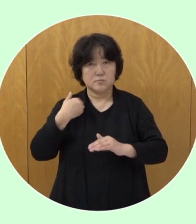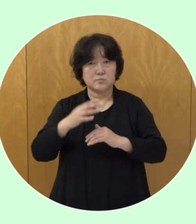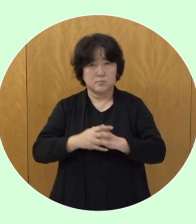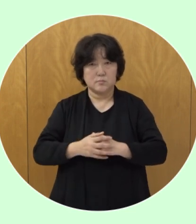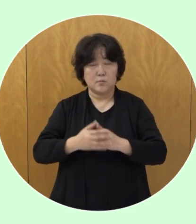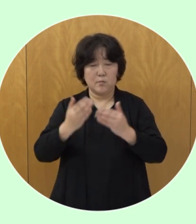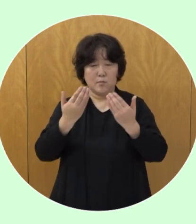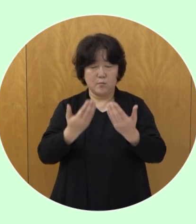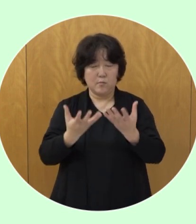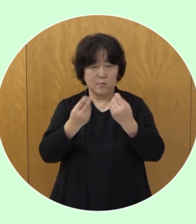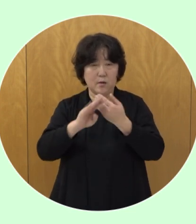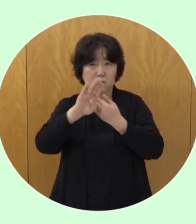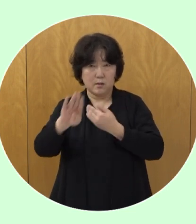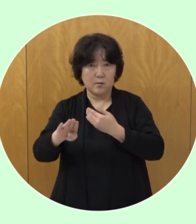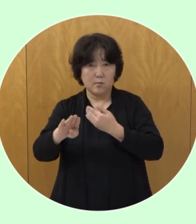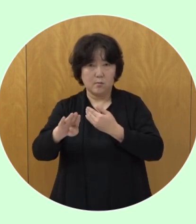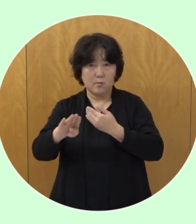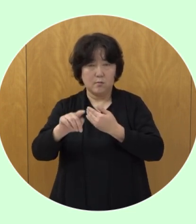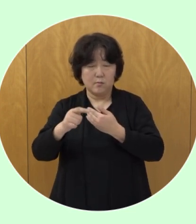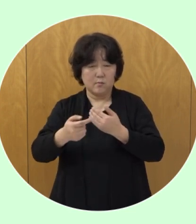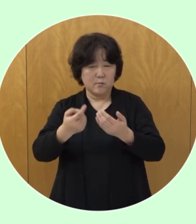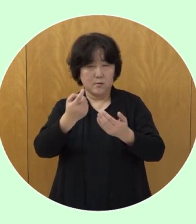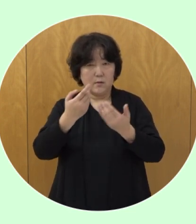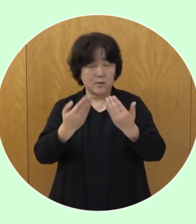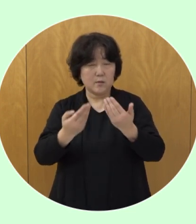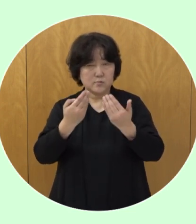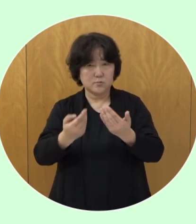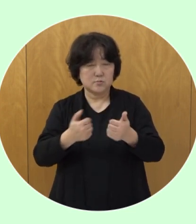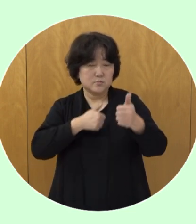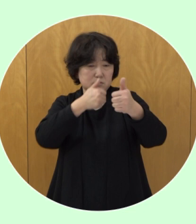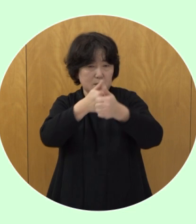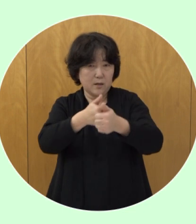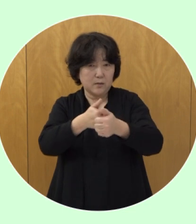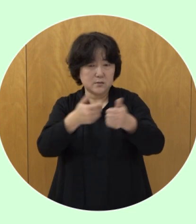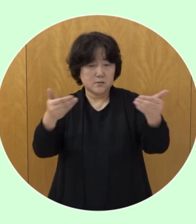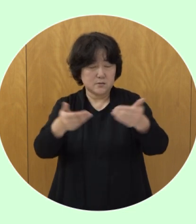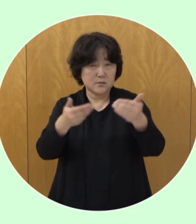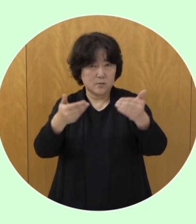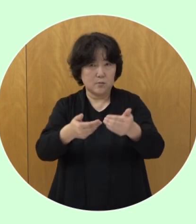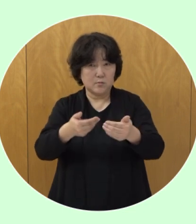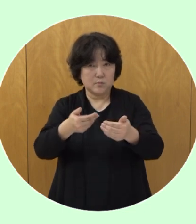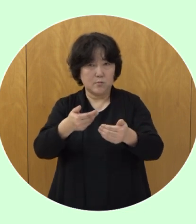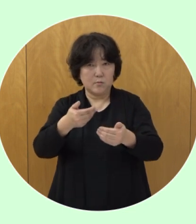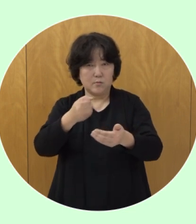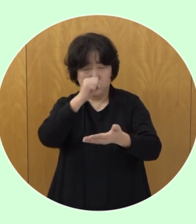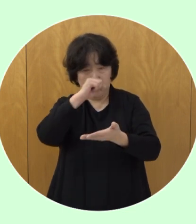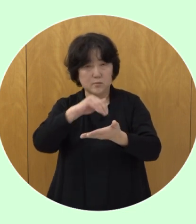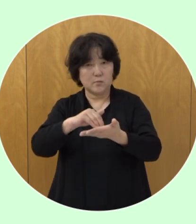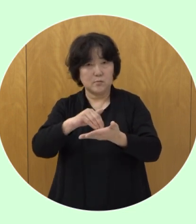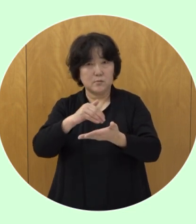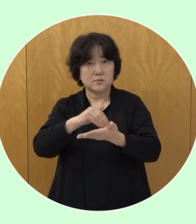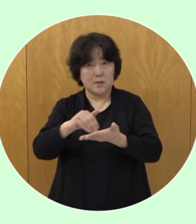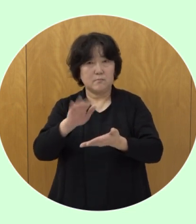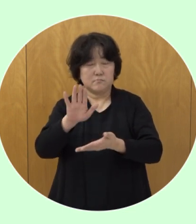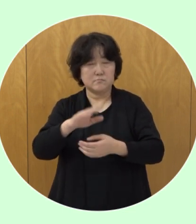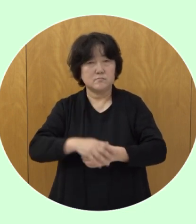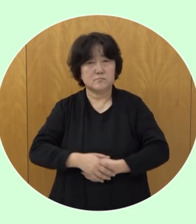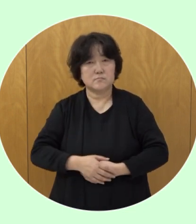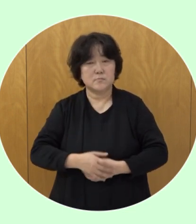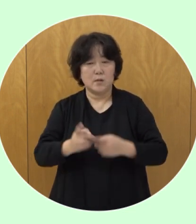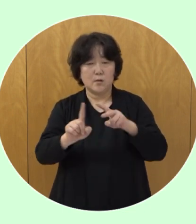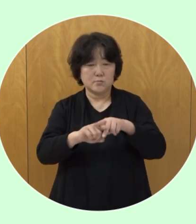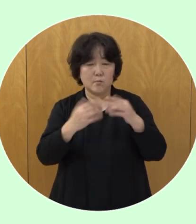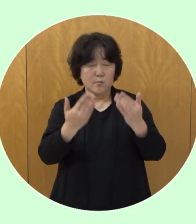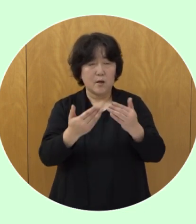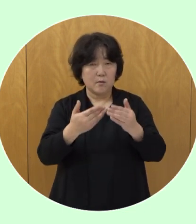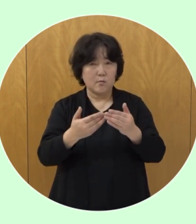後学習チャレンジ事業を実証的にスタートさせるための予算でございます。小学校5校をモデル校